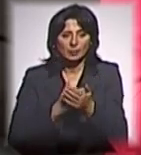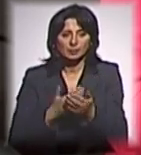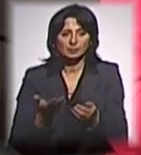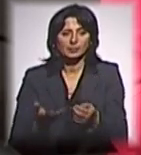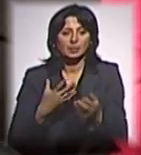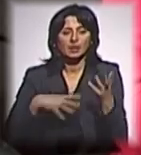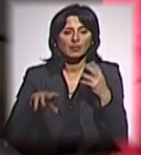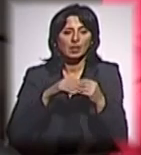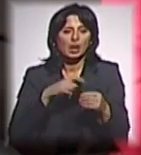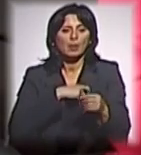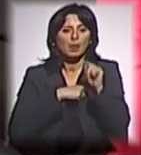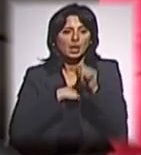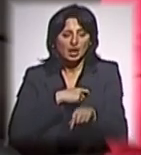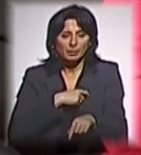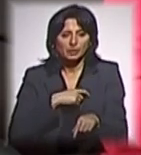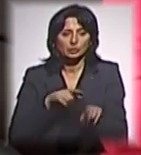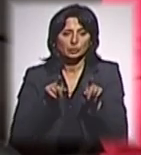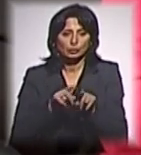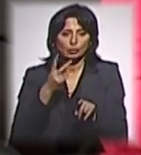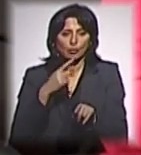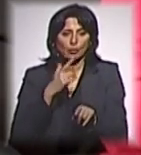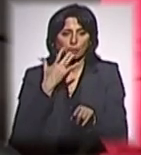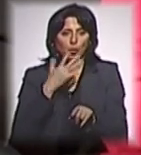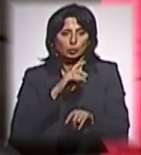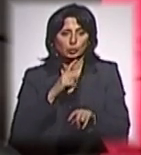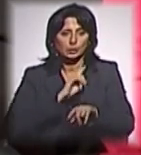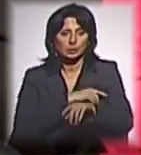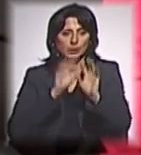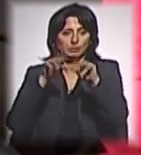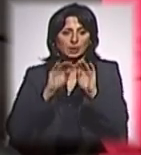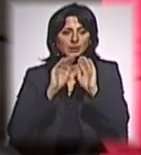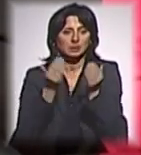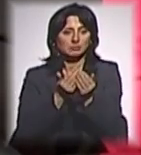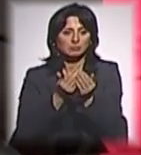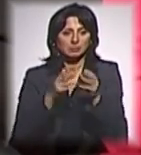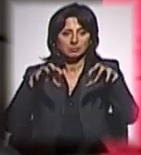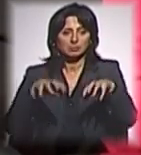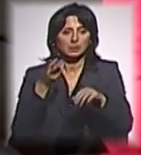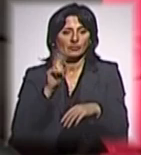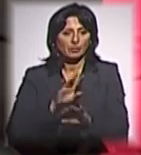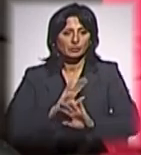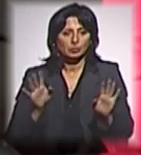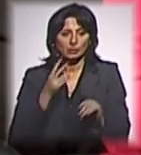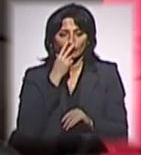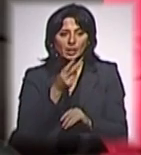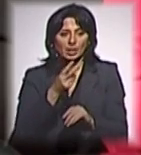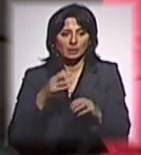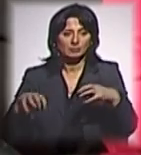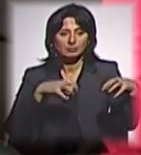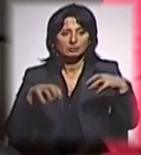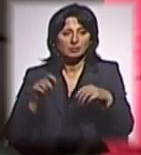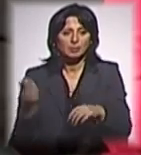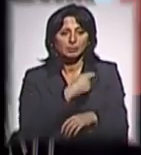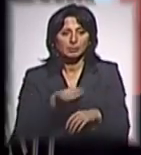ყველა პარლამენტში თავისთავად ეს ორი პოლიტიკური ძალა აი ამ ჩაკეტილ წრეში ხედავდით პინგ-პონგის თამაშს